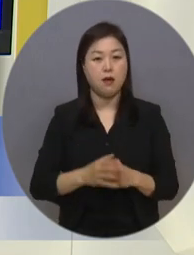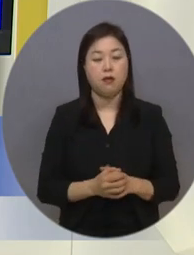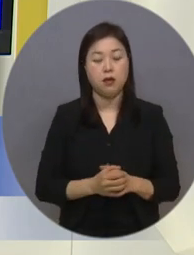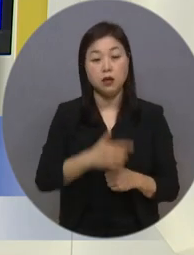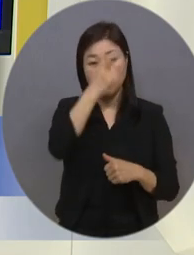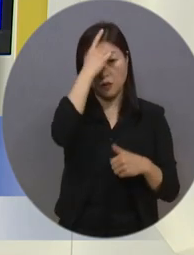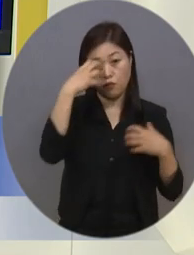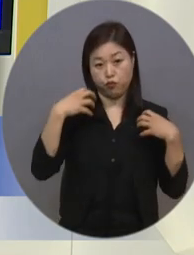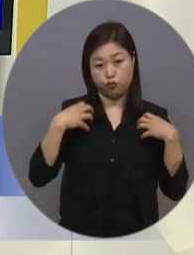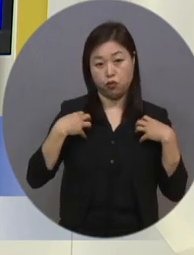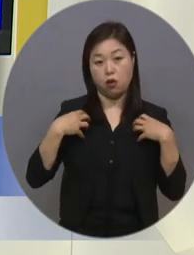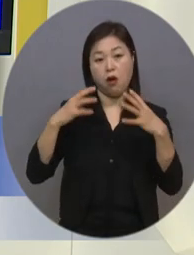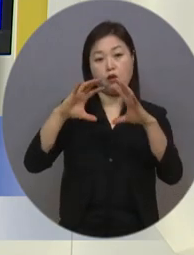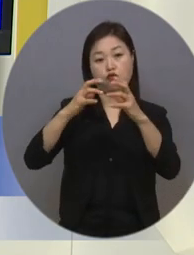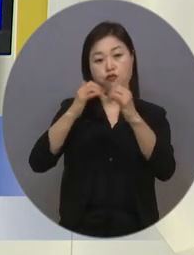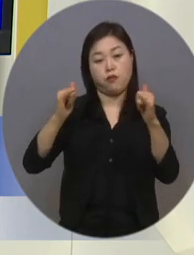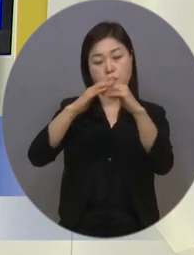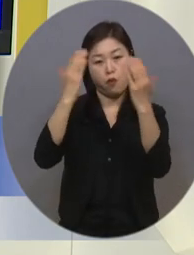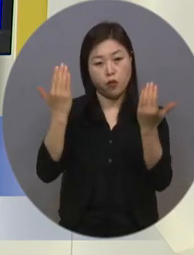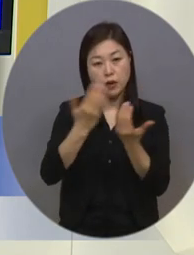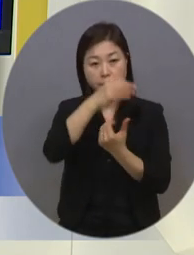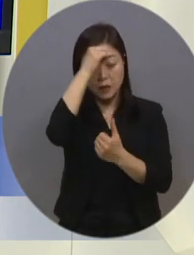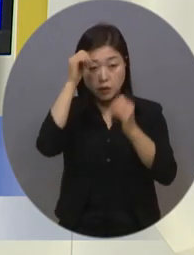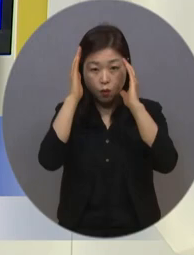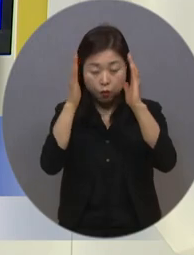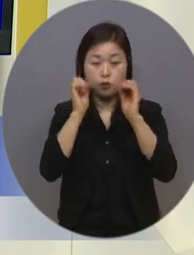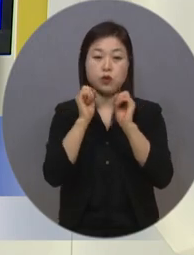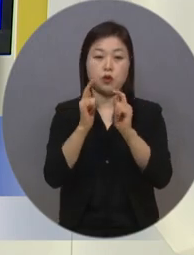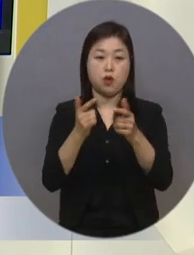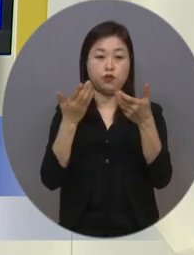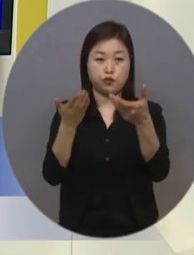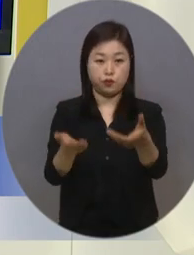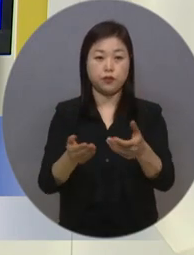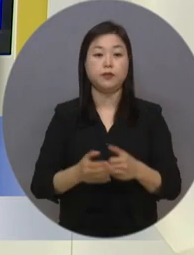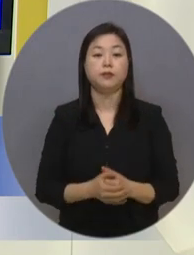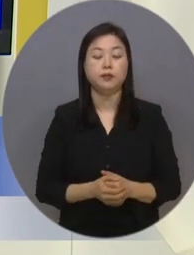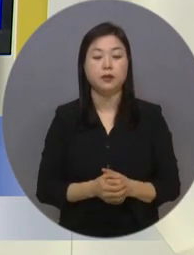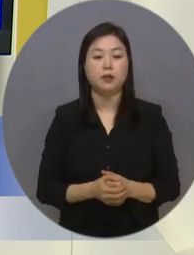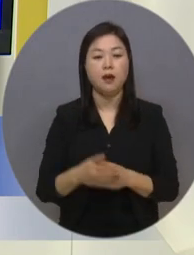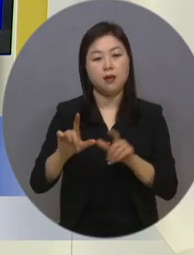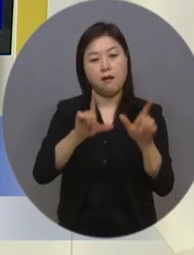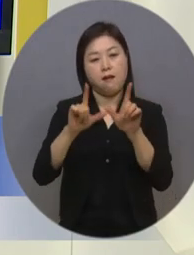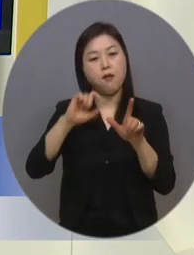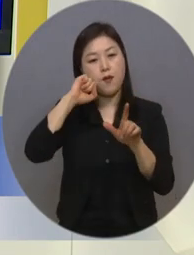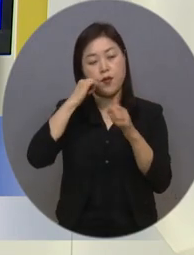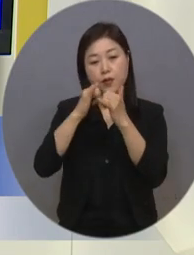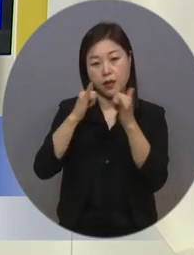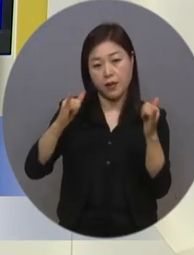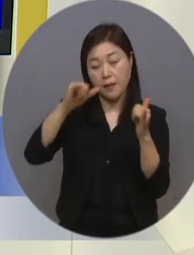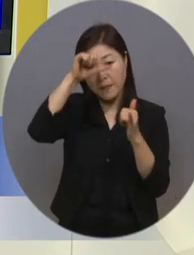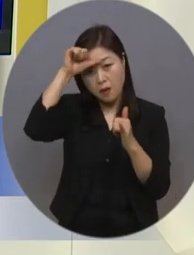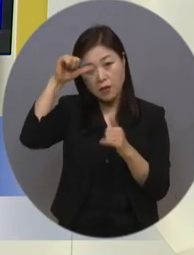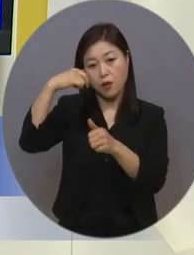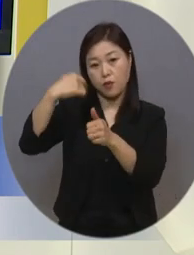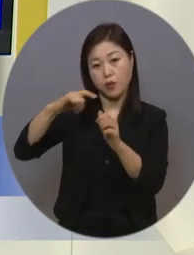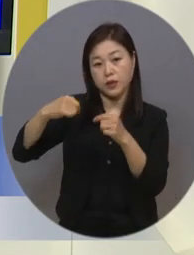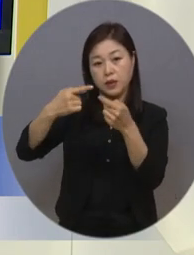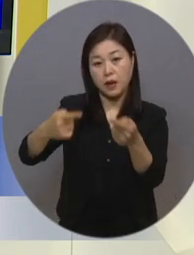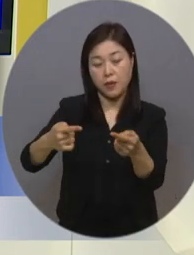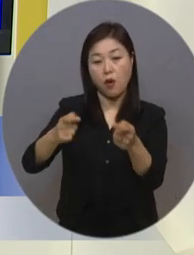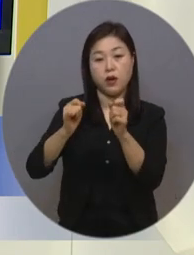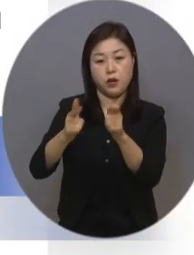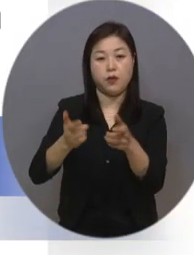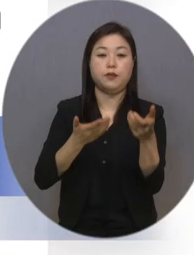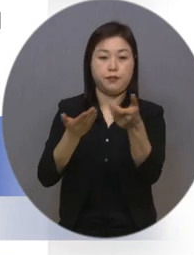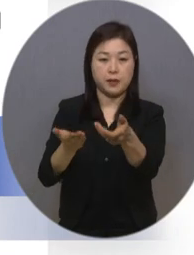정부가 모든 국민의 평생학습 기회를 보장하고 특히 저소득층의 평생교육 참여 기회를 확대한다고